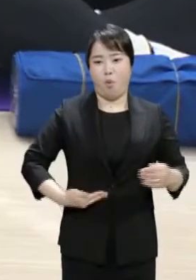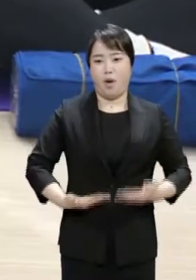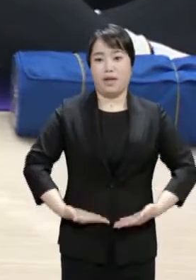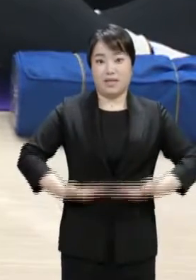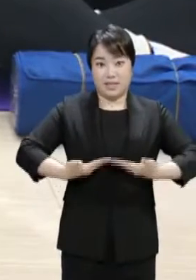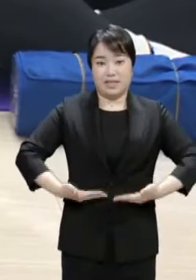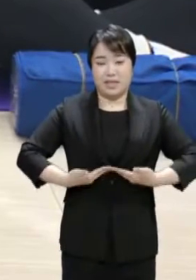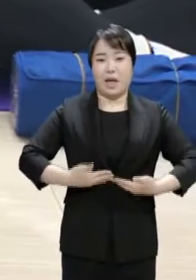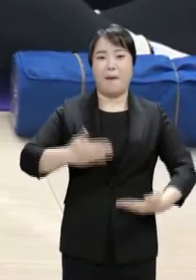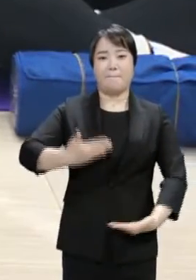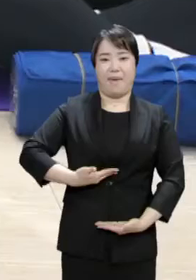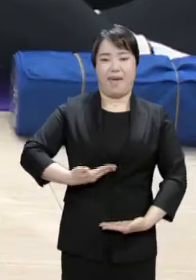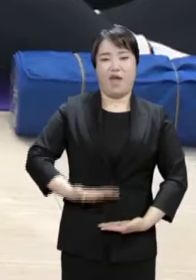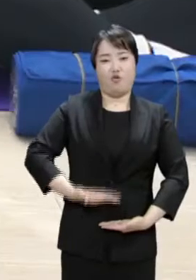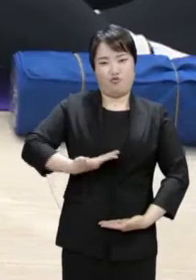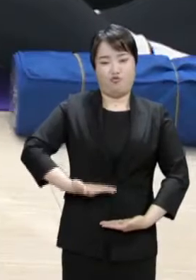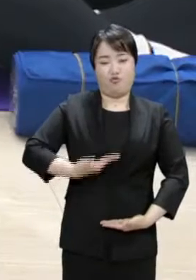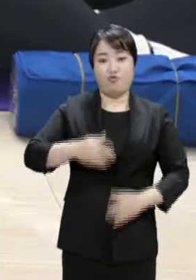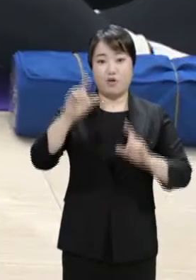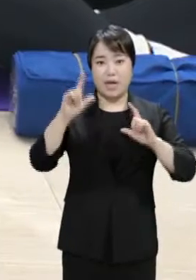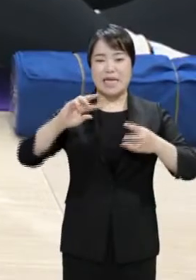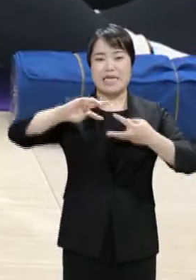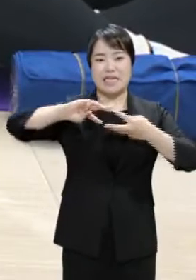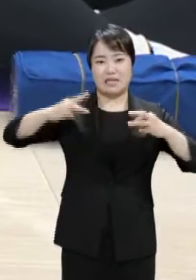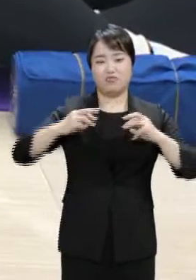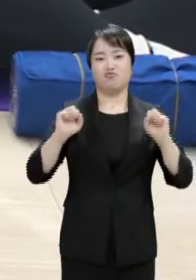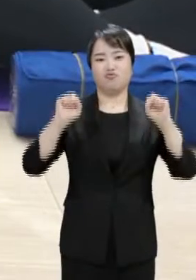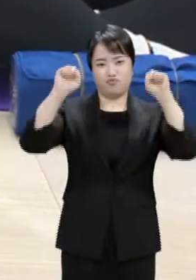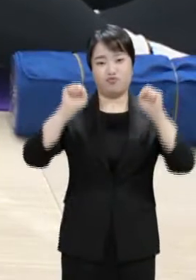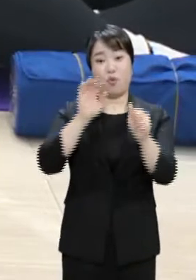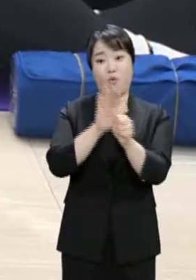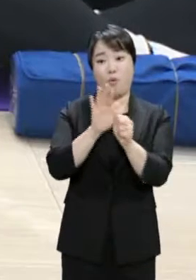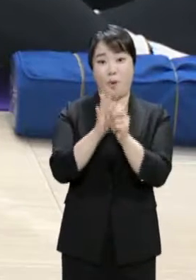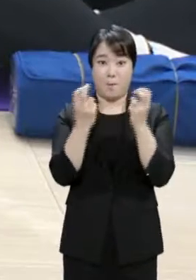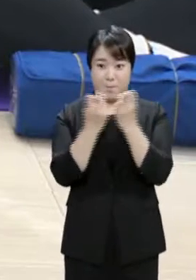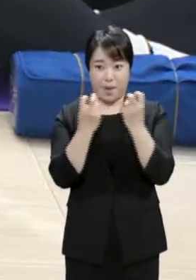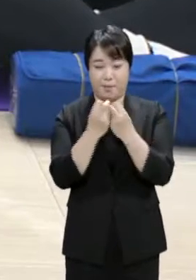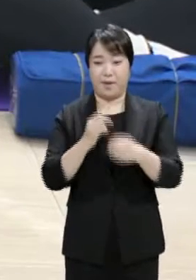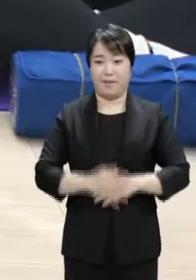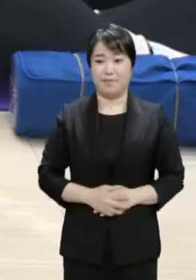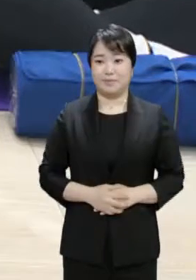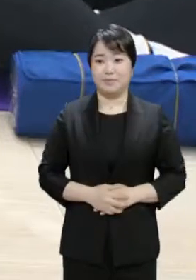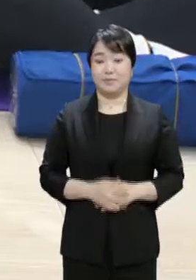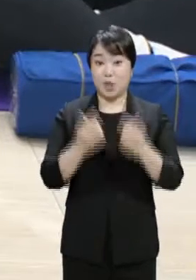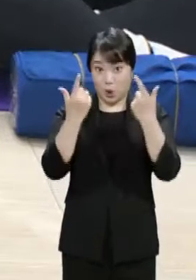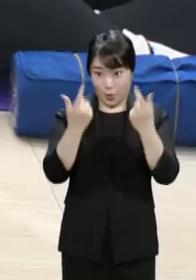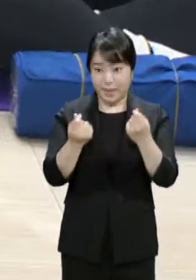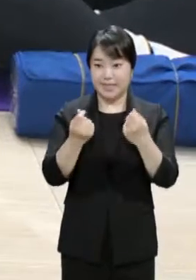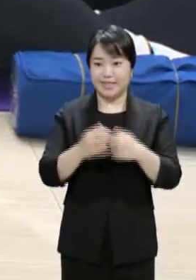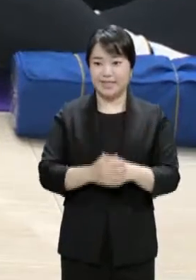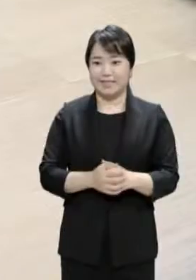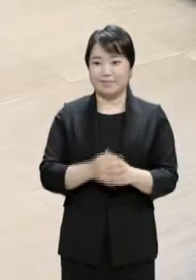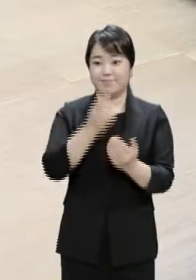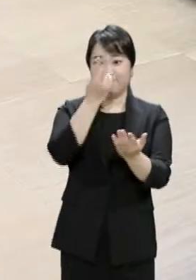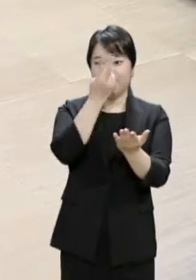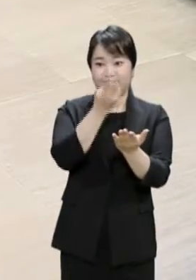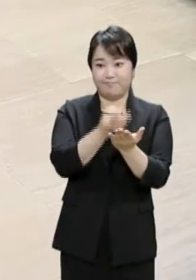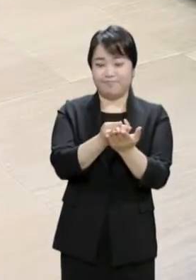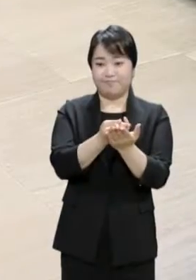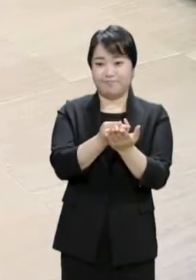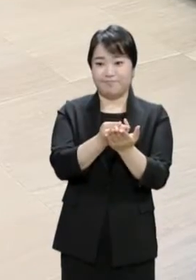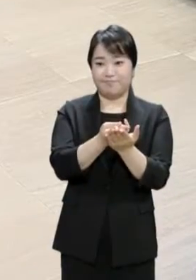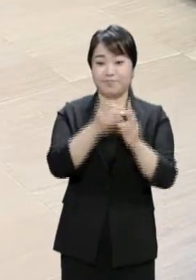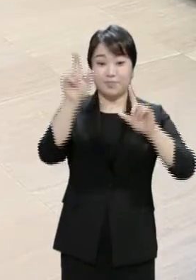상복부를 자극시켜주는 동작입니다. 이 동작도 브릿지와 마찬가지로 누우신 상태에서 진행해보도록 하겠습니다. 먼저